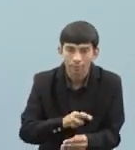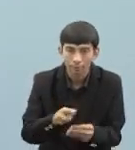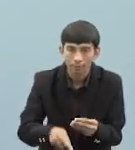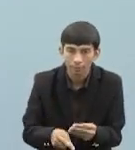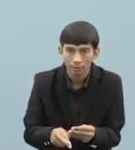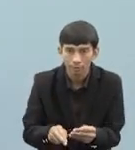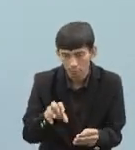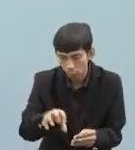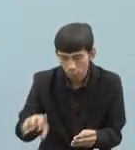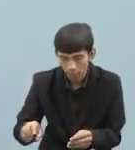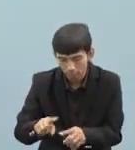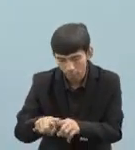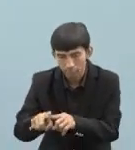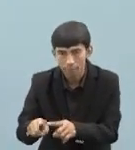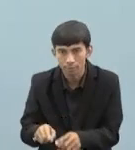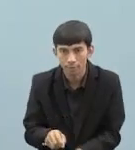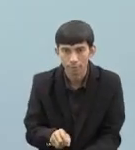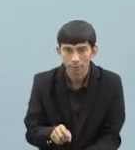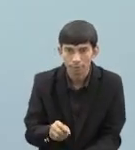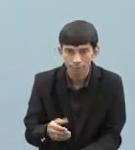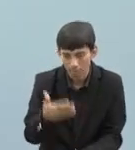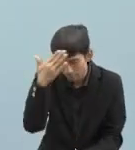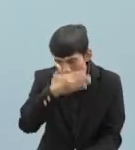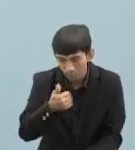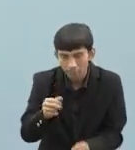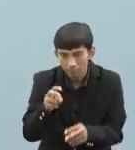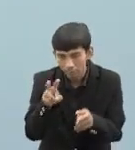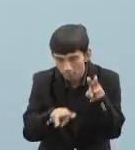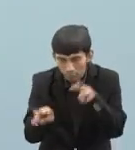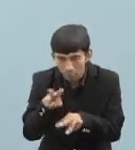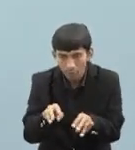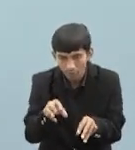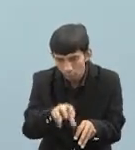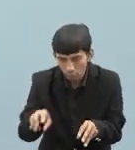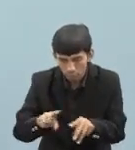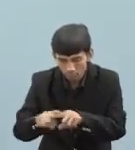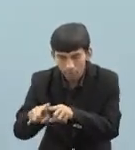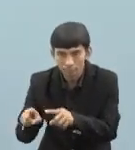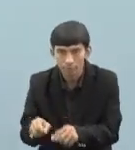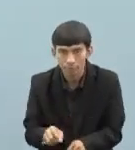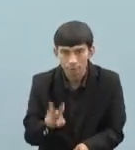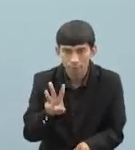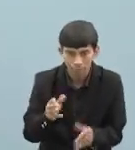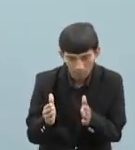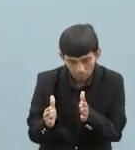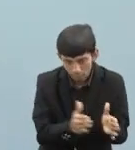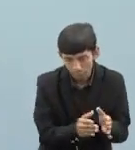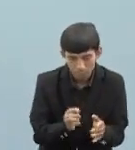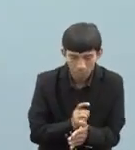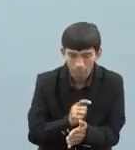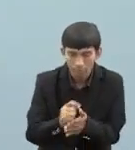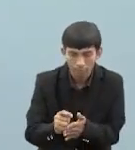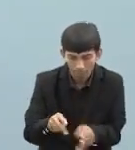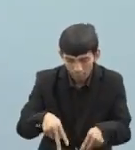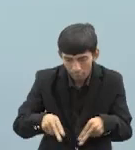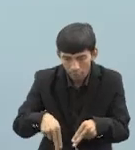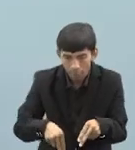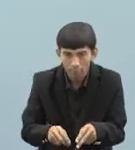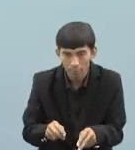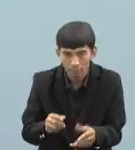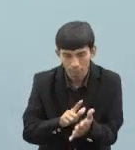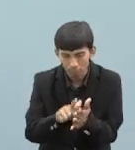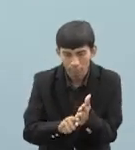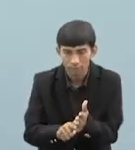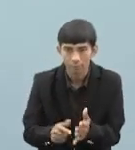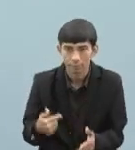pho cả sĩ cam nơi tam đồng bằng liền ní. Pí, xâm rõ tê sập hiếp nơi tam đồng bằng liền ní. Bây rồi biết bà cóp à chi